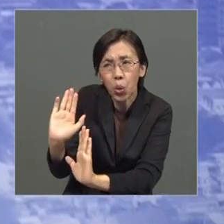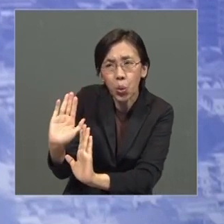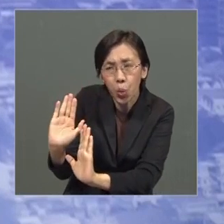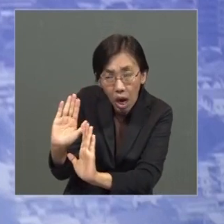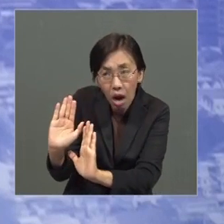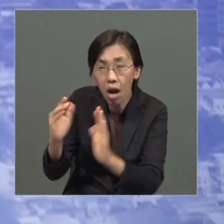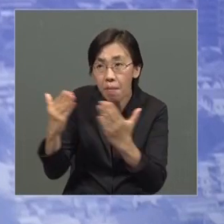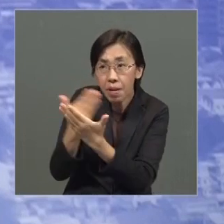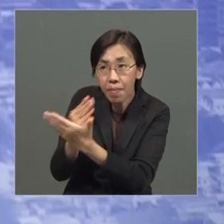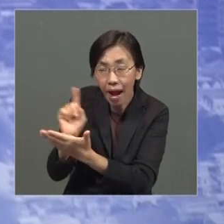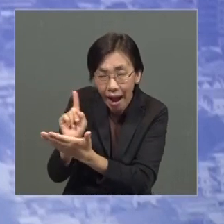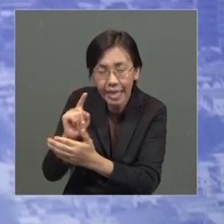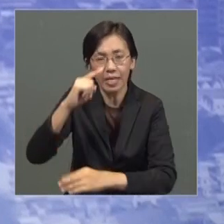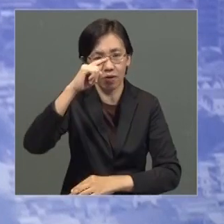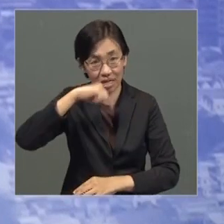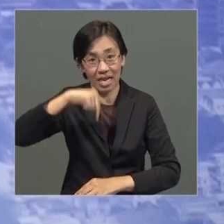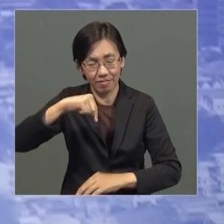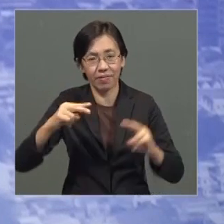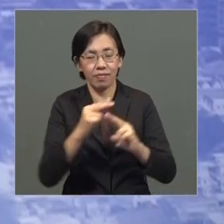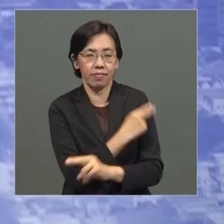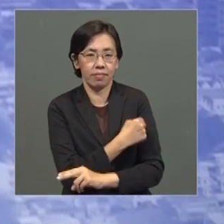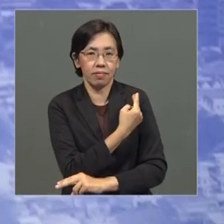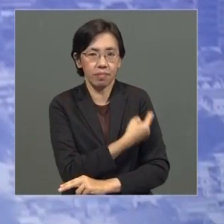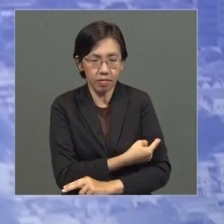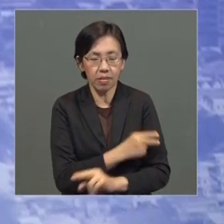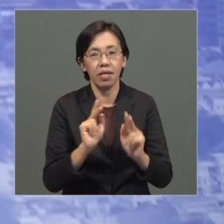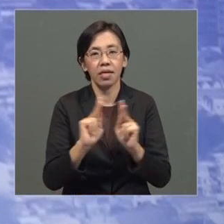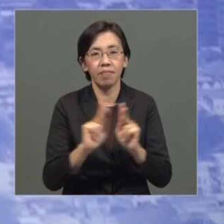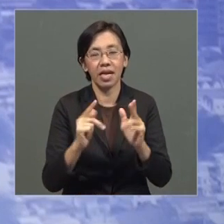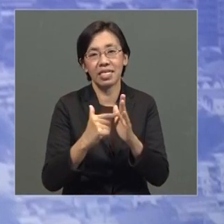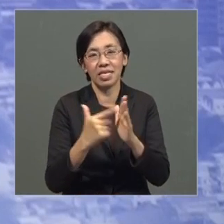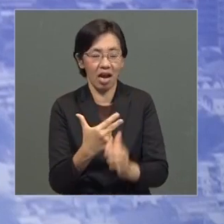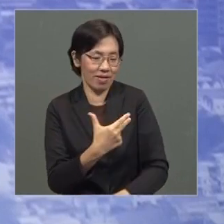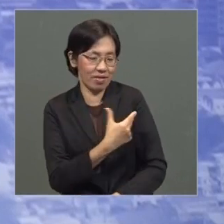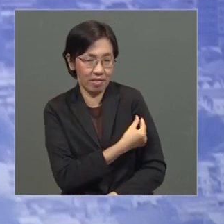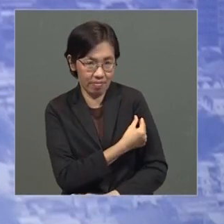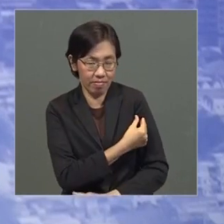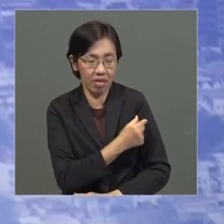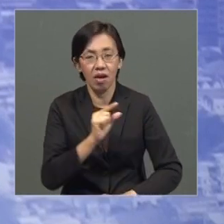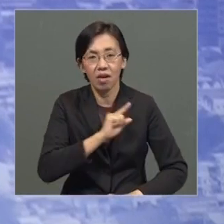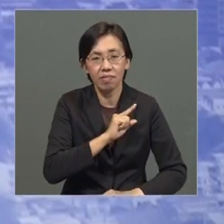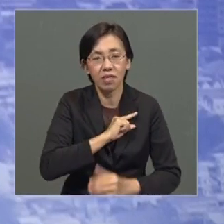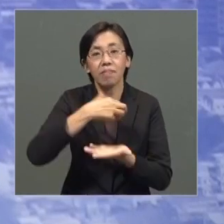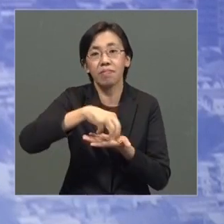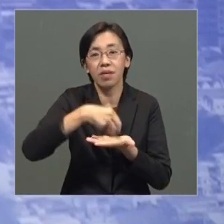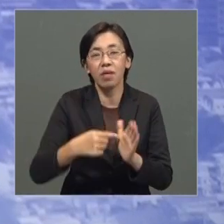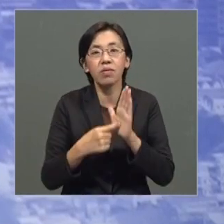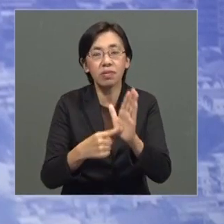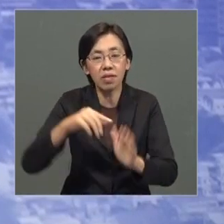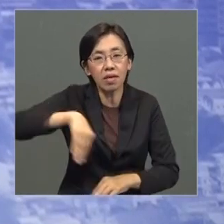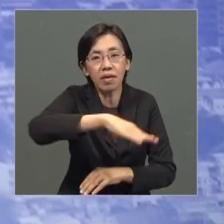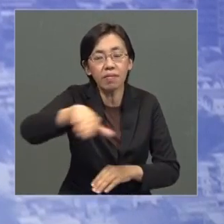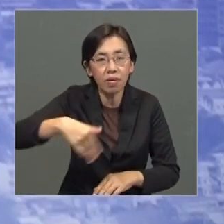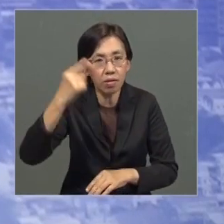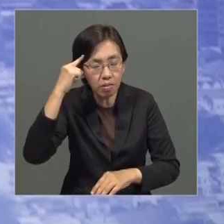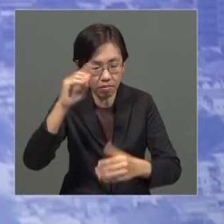มีการเปลี่ยนแปลงอย่างไรกระทรวงสาธารณสุขโดยคณะกรรมการวัคซีนแห่งชาติก็ได้เรียนนำเสนอนะคะแล้วก็ว